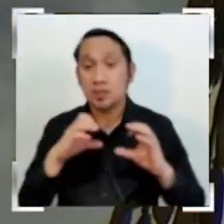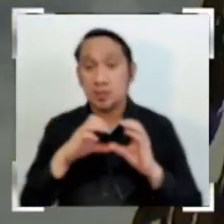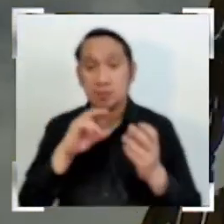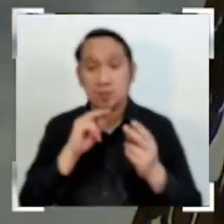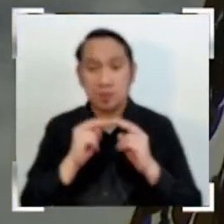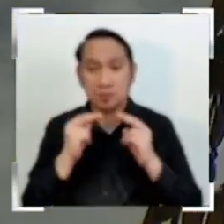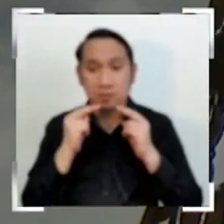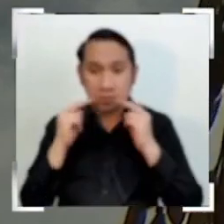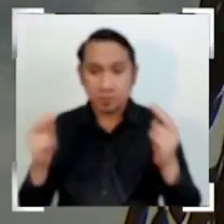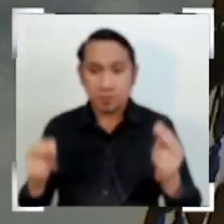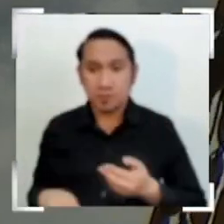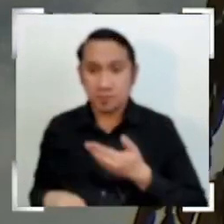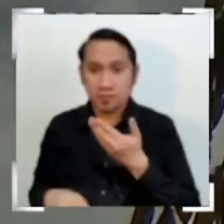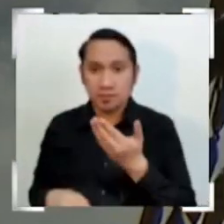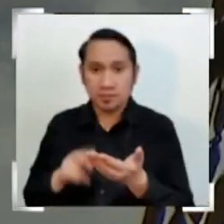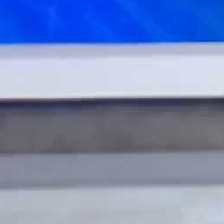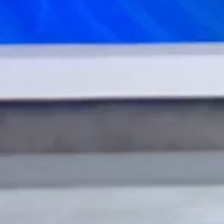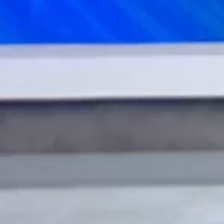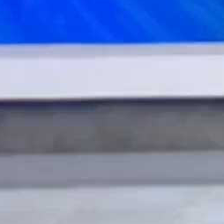Bernadette Reyes ang inyong saksi.